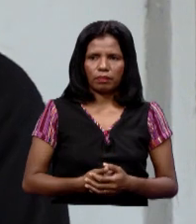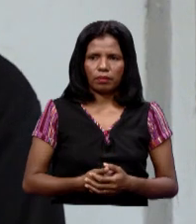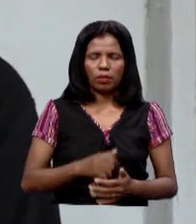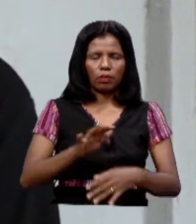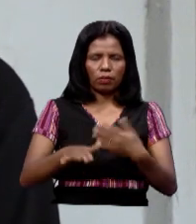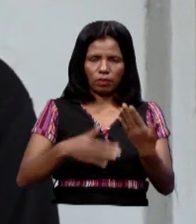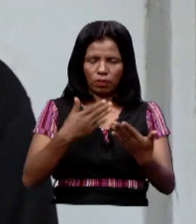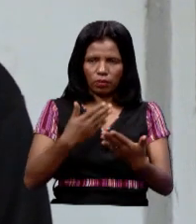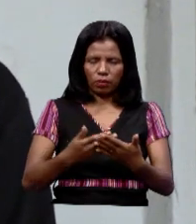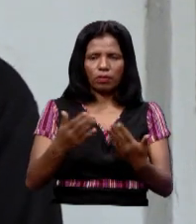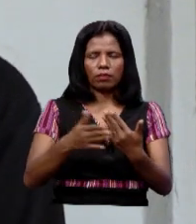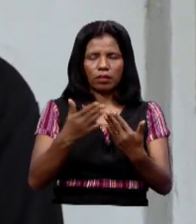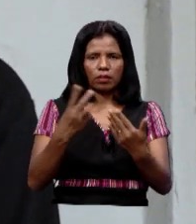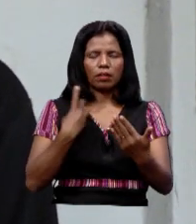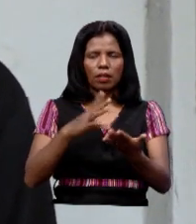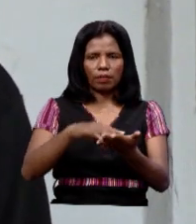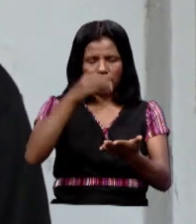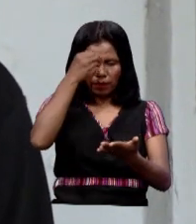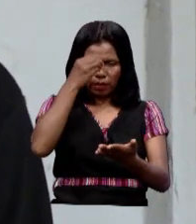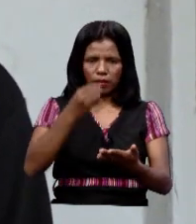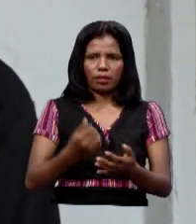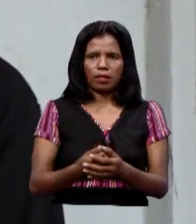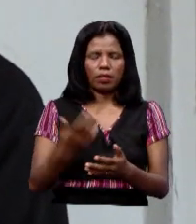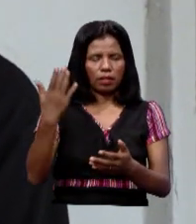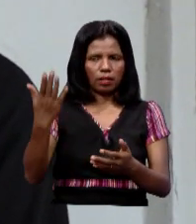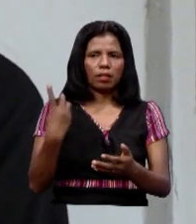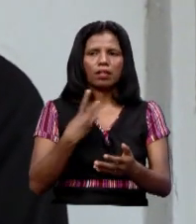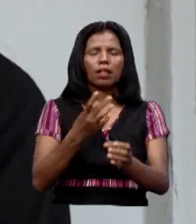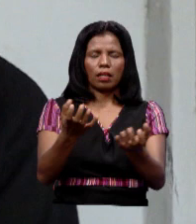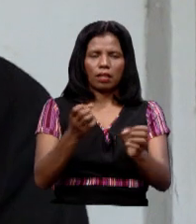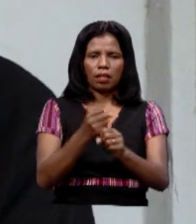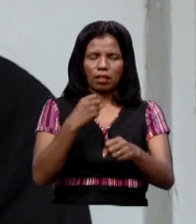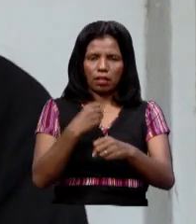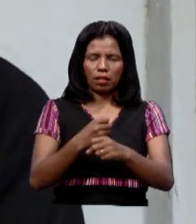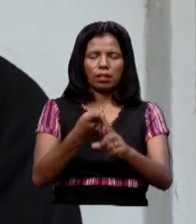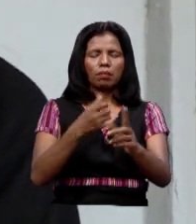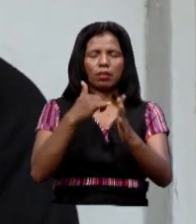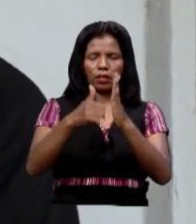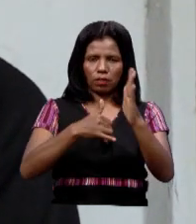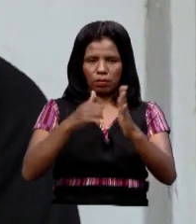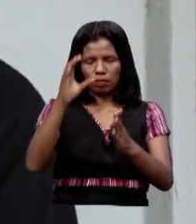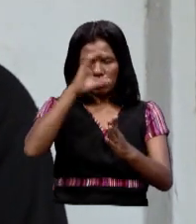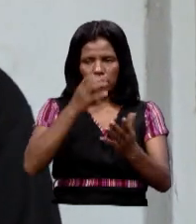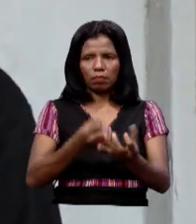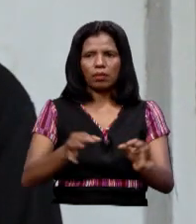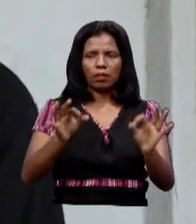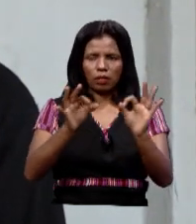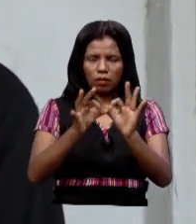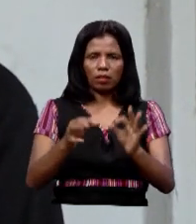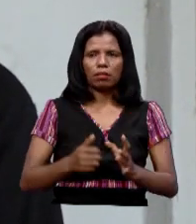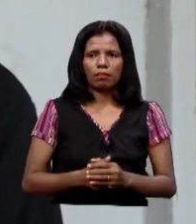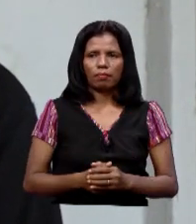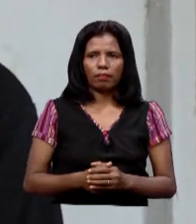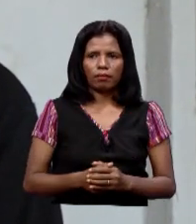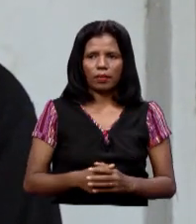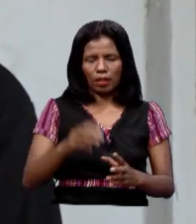itu fasil baik deh. Tak kara kapan ya share deh, ni yang terbaik. Tak kara halu jadi, oke tami itu buka asne. Important itu mak tinggi